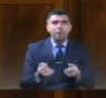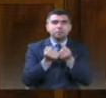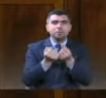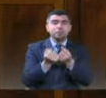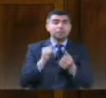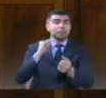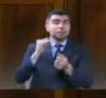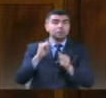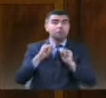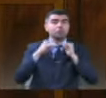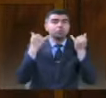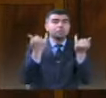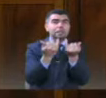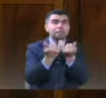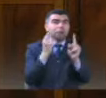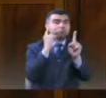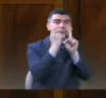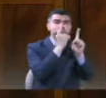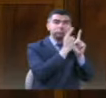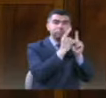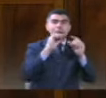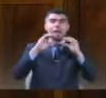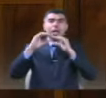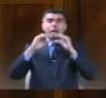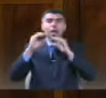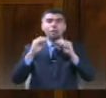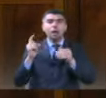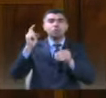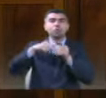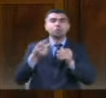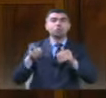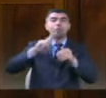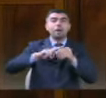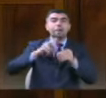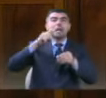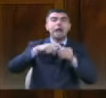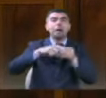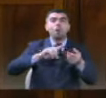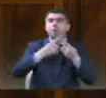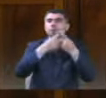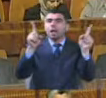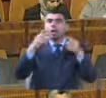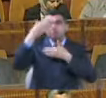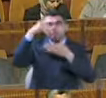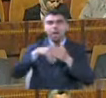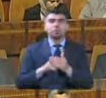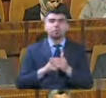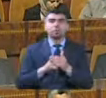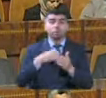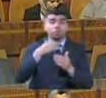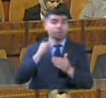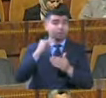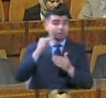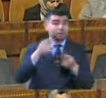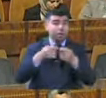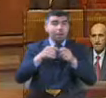عدة لقاءات ثنائية وجماعية مع المنظمات النقابية والشركاء الاقتصاديين، مما مكن من تعزيز